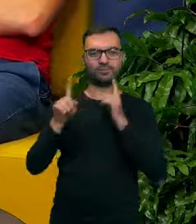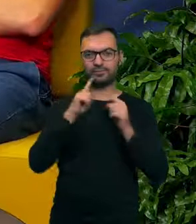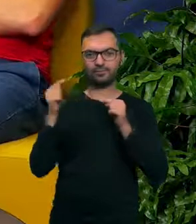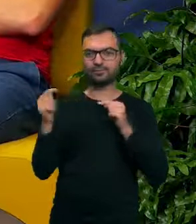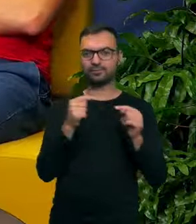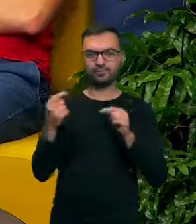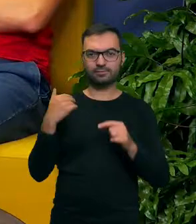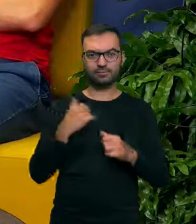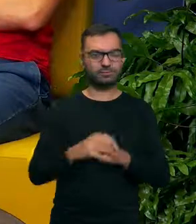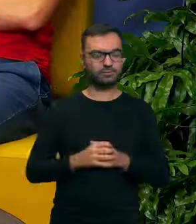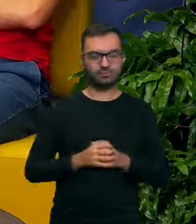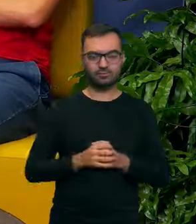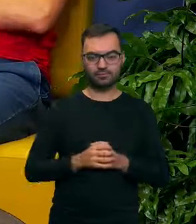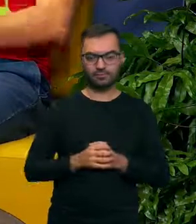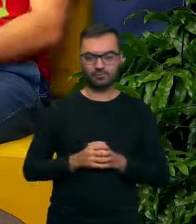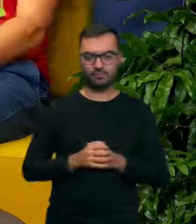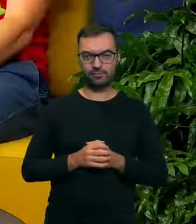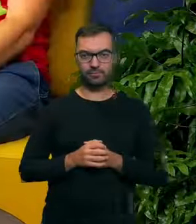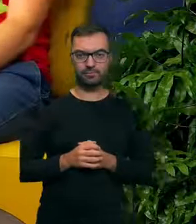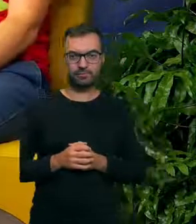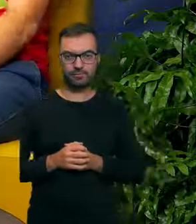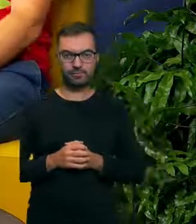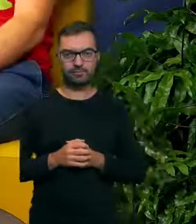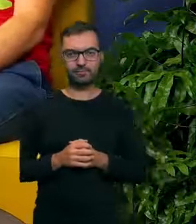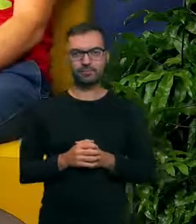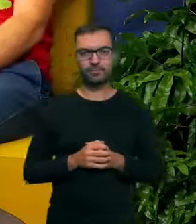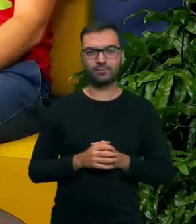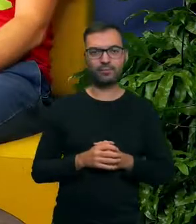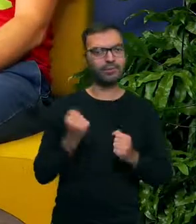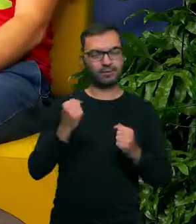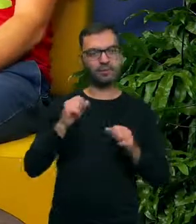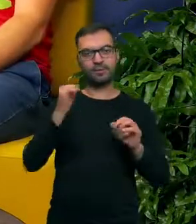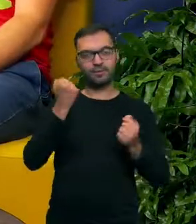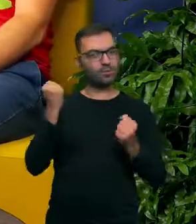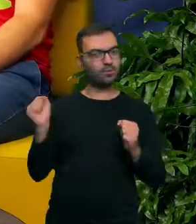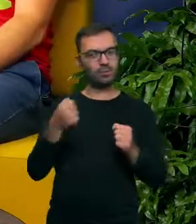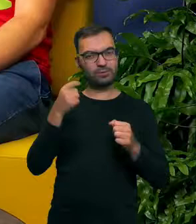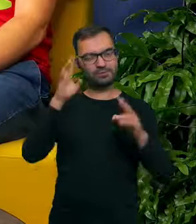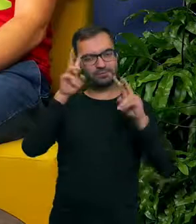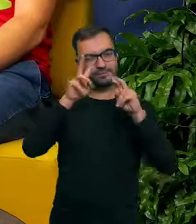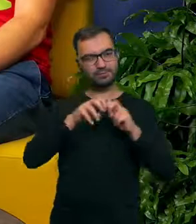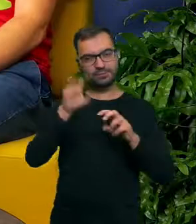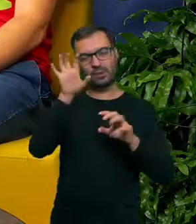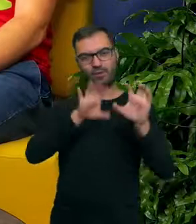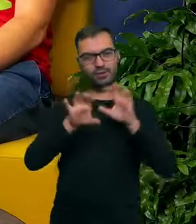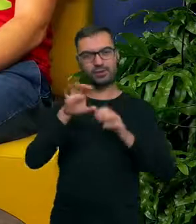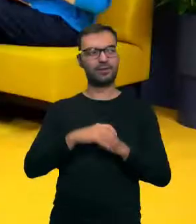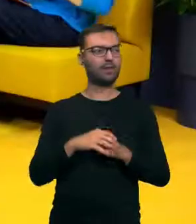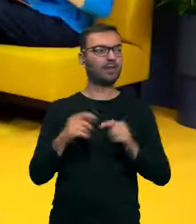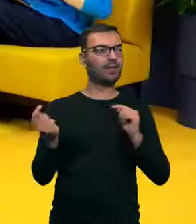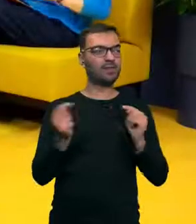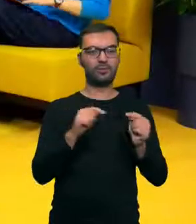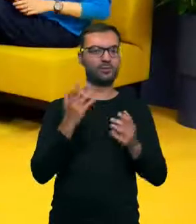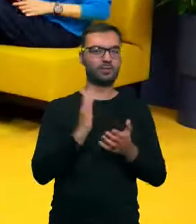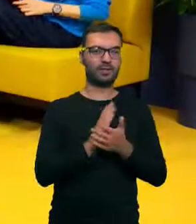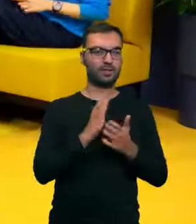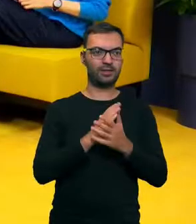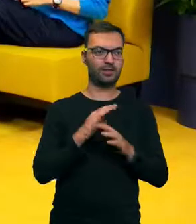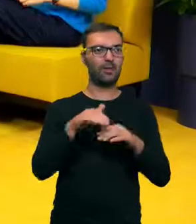też, to był taki już wytrawny widz, że tak się wyrażę. Czyli dyskusja była nie